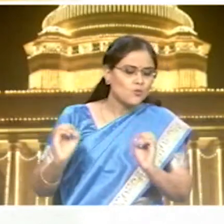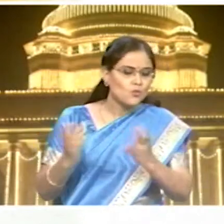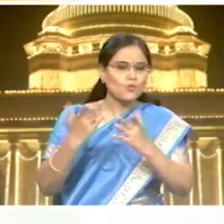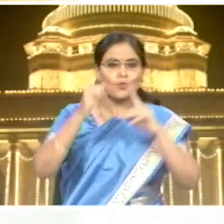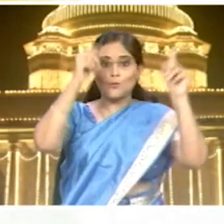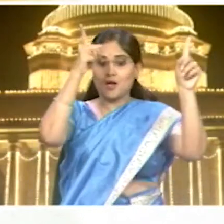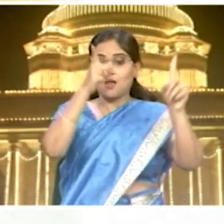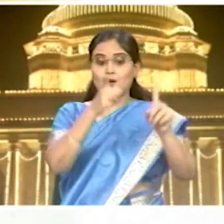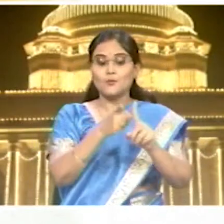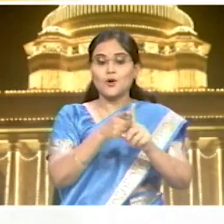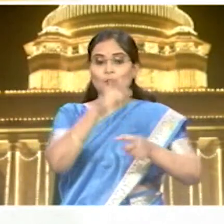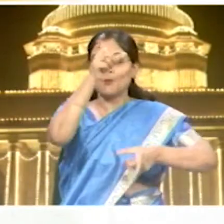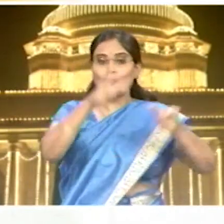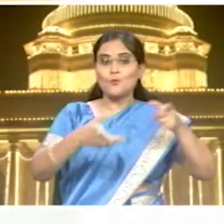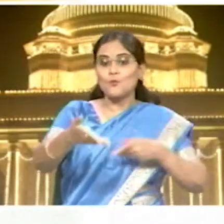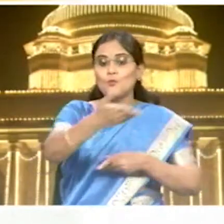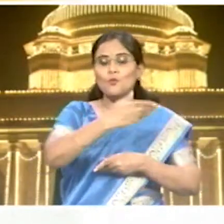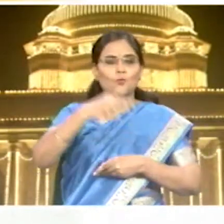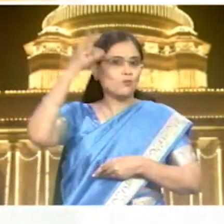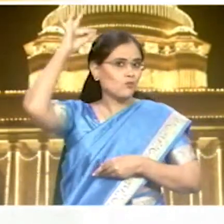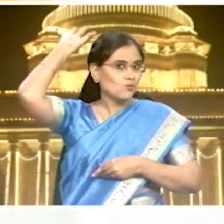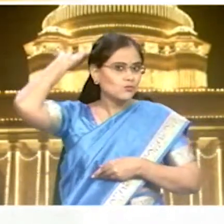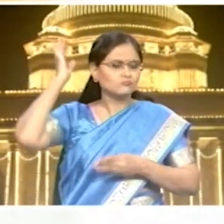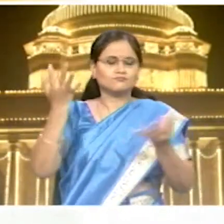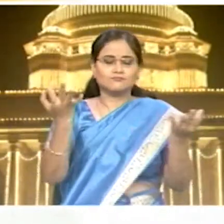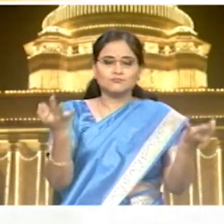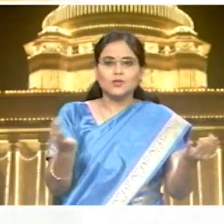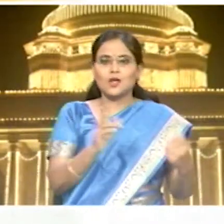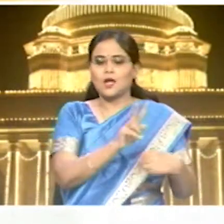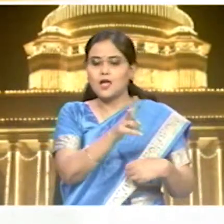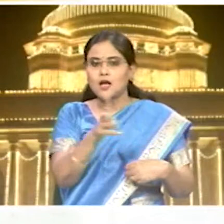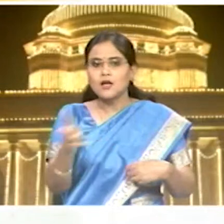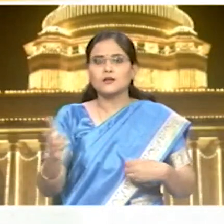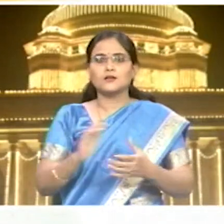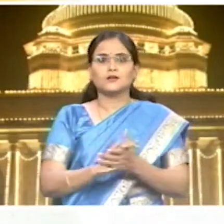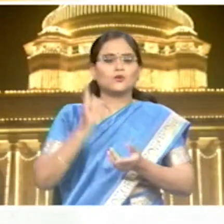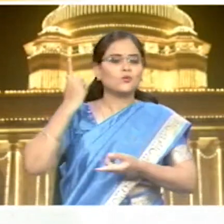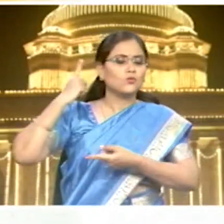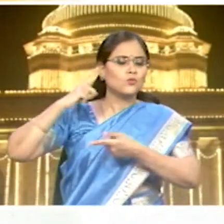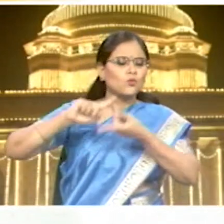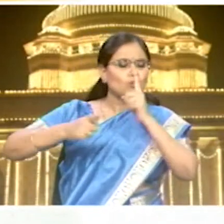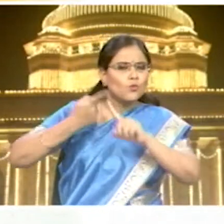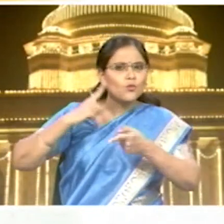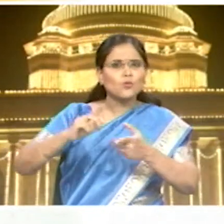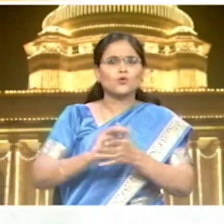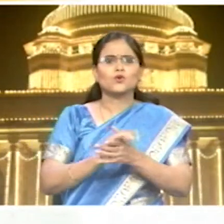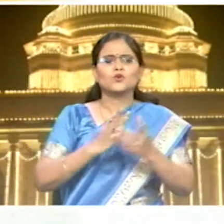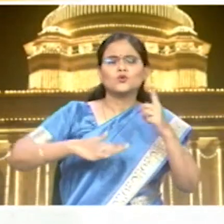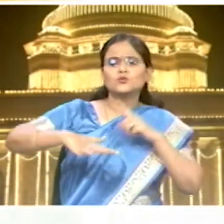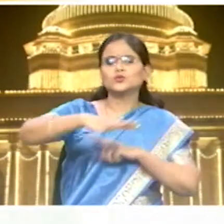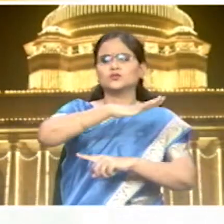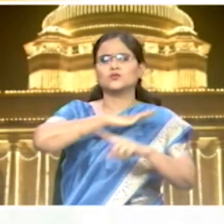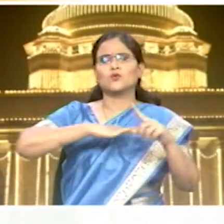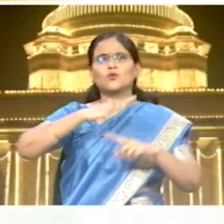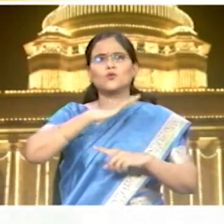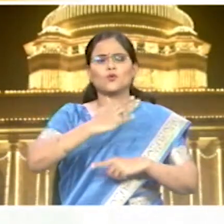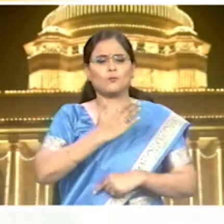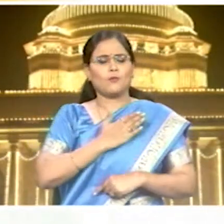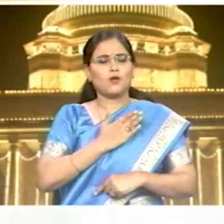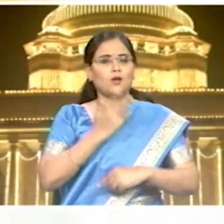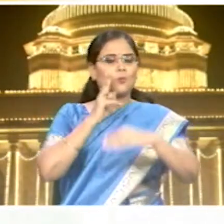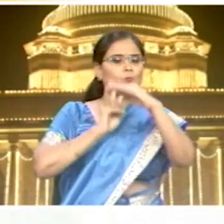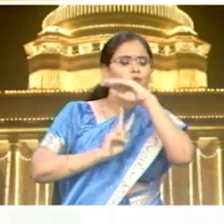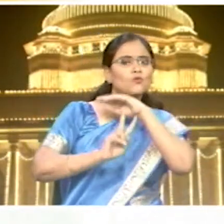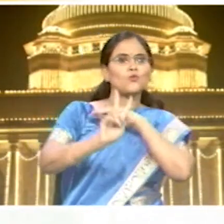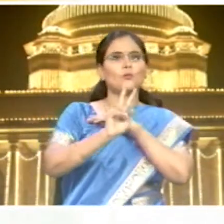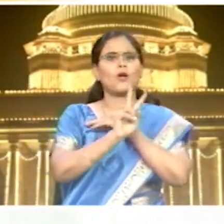और महात्माओं ने सभी प्राणियों की समता व एकता पर आधारित जीवन दृष्टि